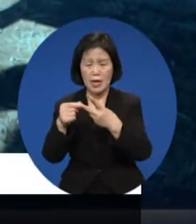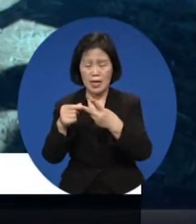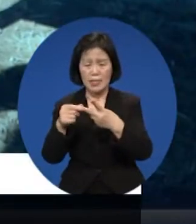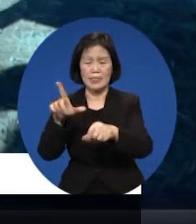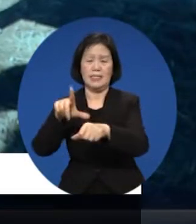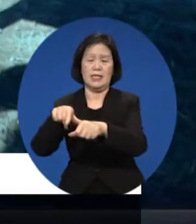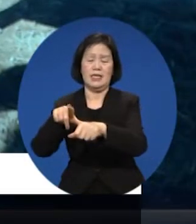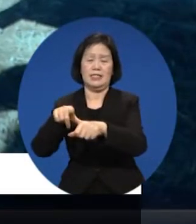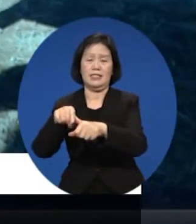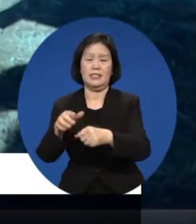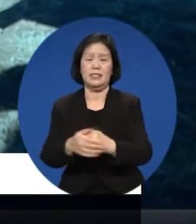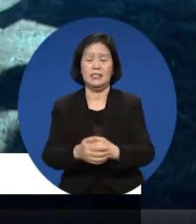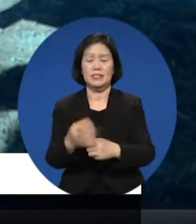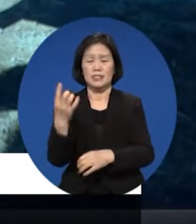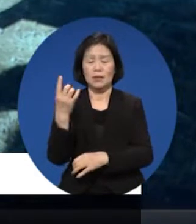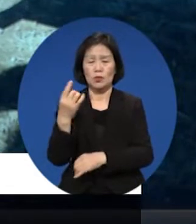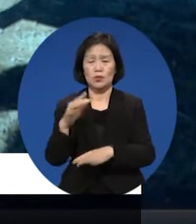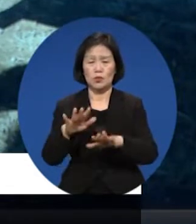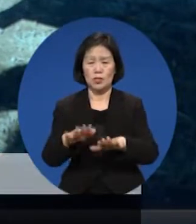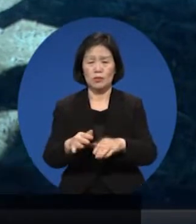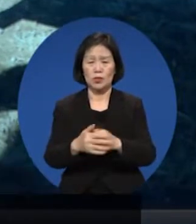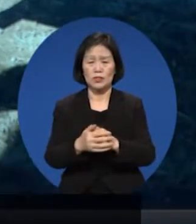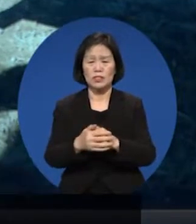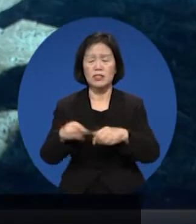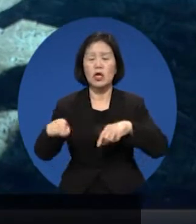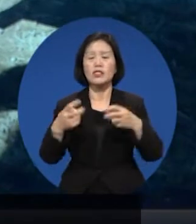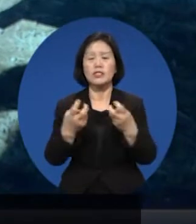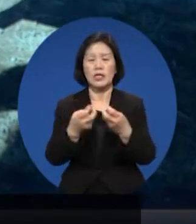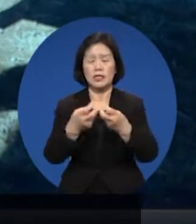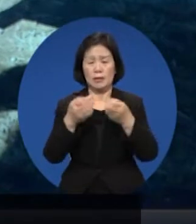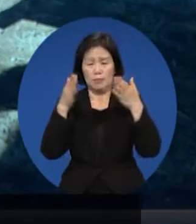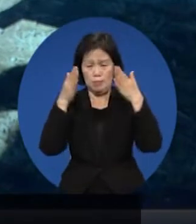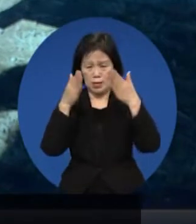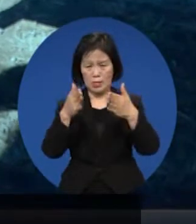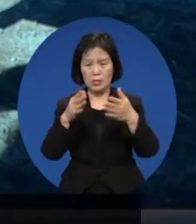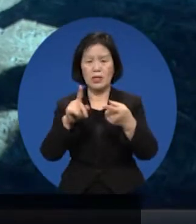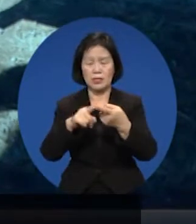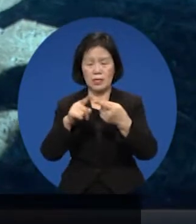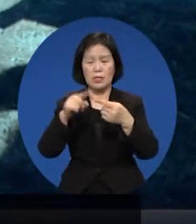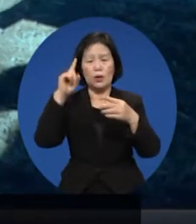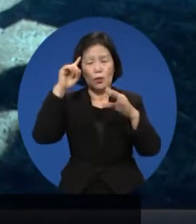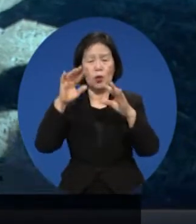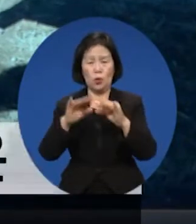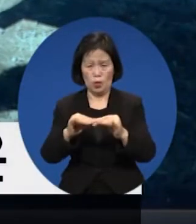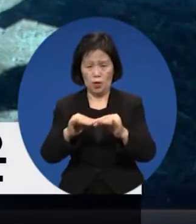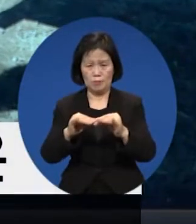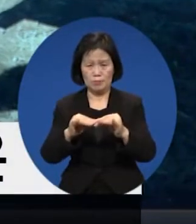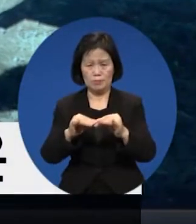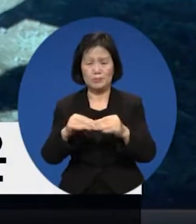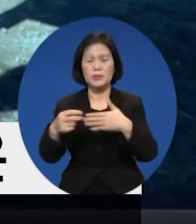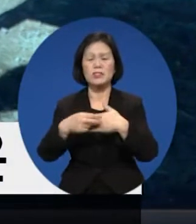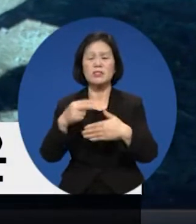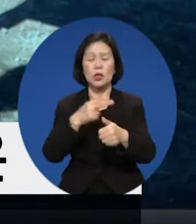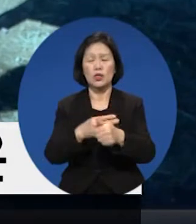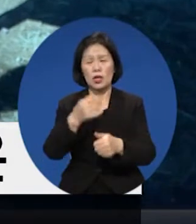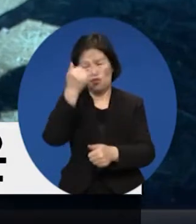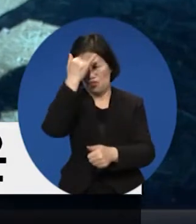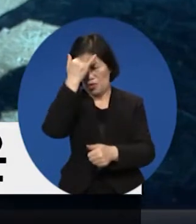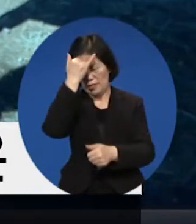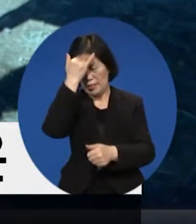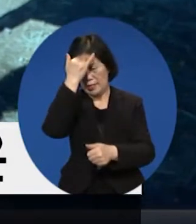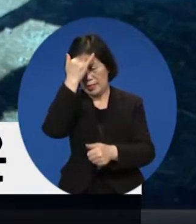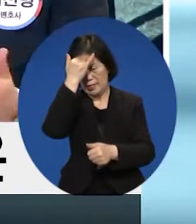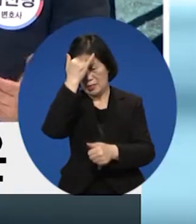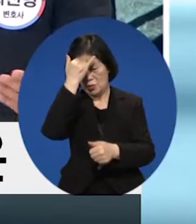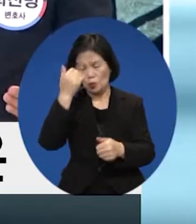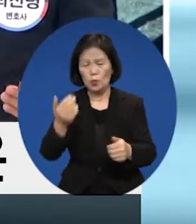타이밍. 기본적으로 이번에 있었어요. 어떤 정책적 방향성에 대해서는 저도 공감을 합니다. 한마디로 의료인의 윤리성을 높이자라는